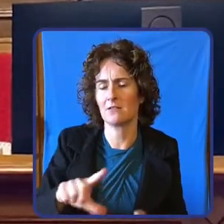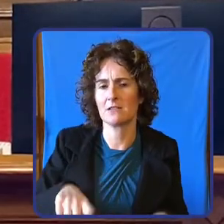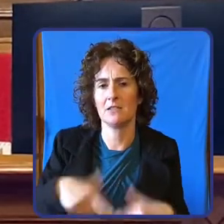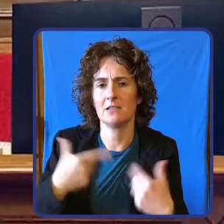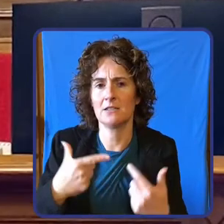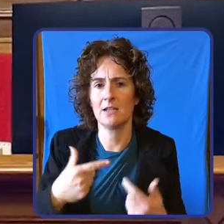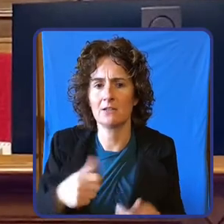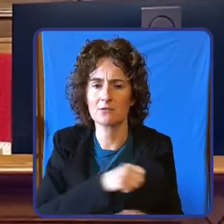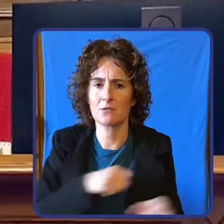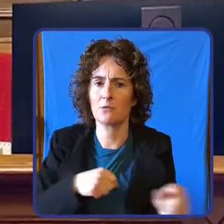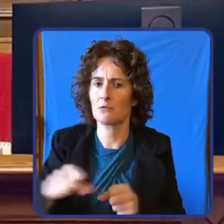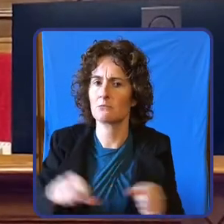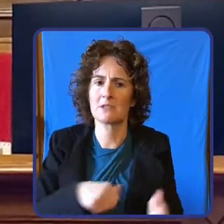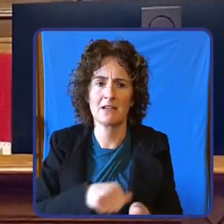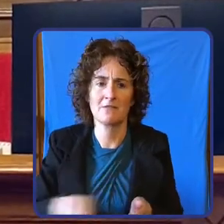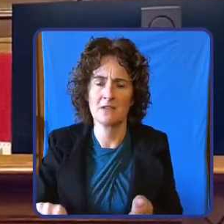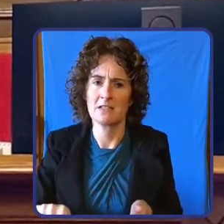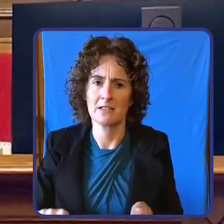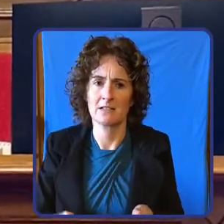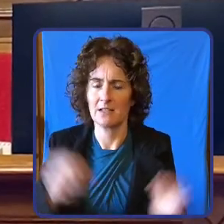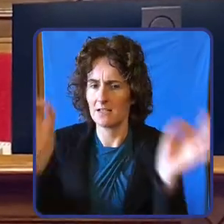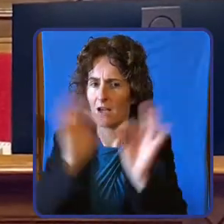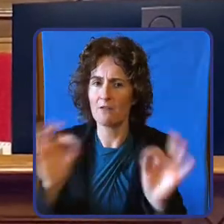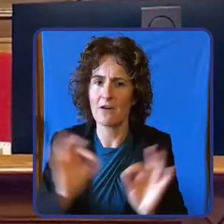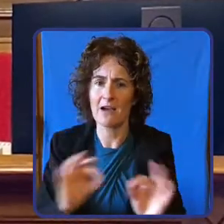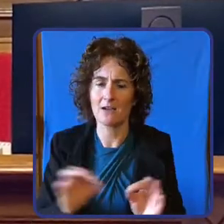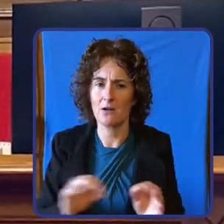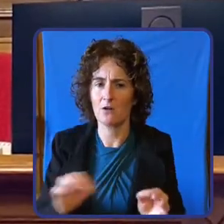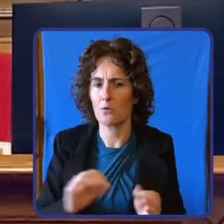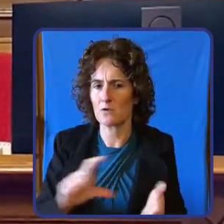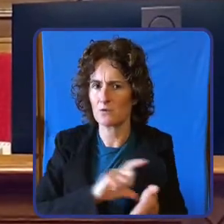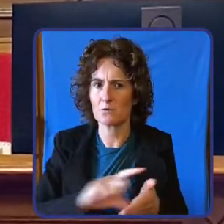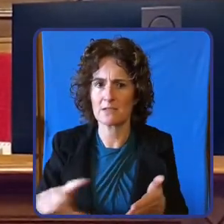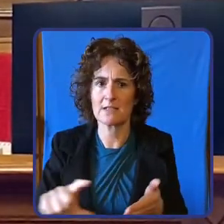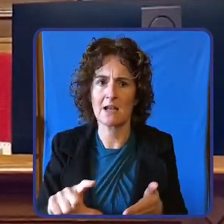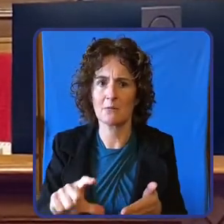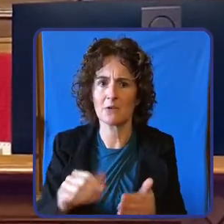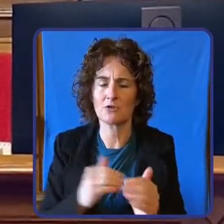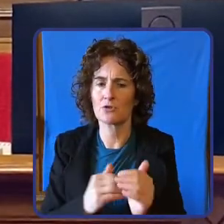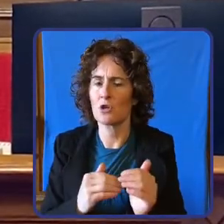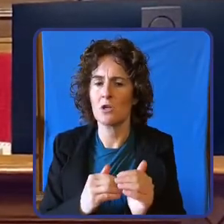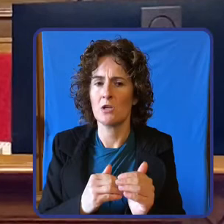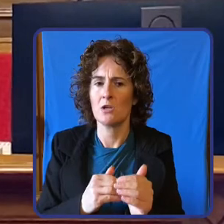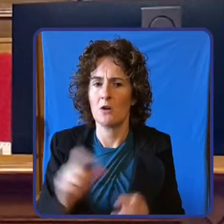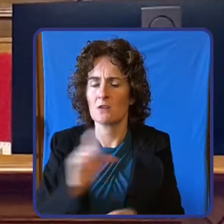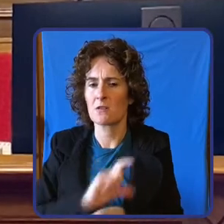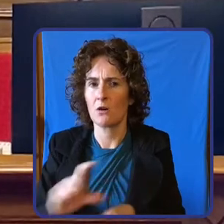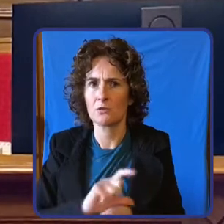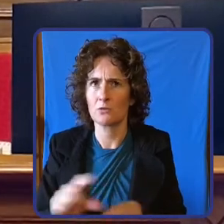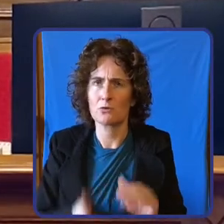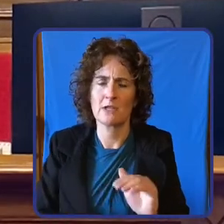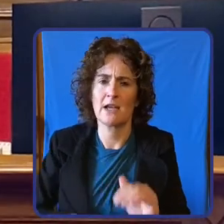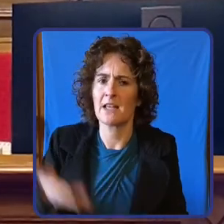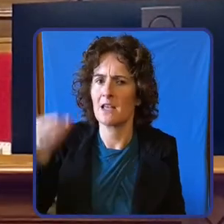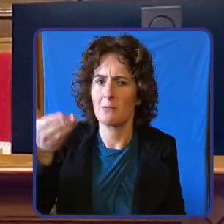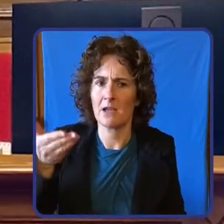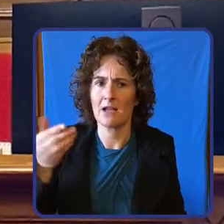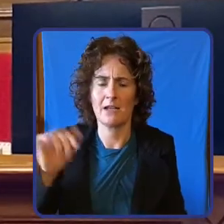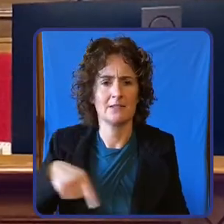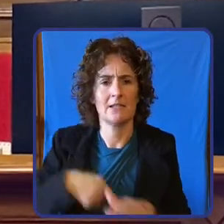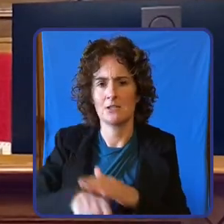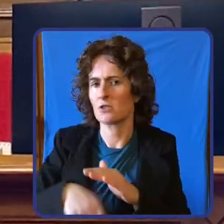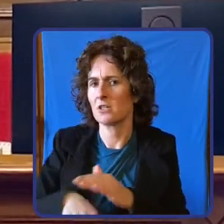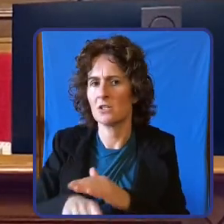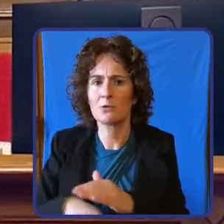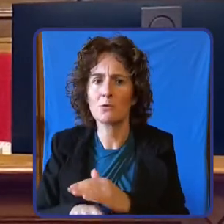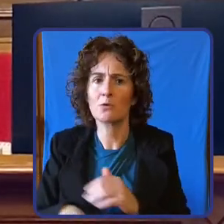fizetné ki a számláit, a vállalkozók számláit. Az eladósodás nem csökkenne, hanem nőne évek óta, meg kirúgnák azt, aki szembe mer